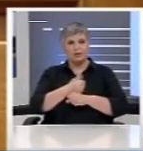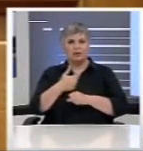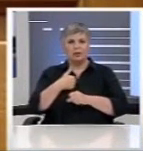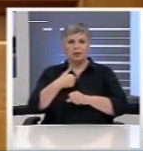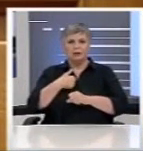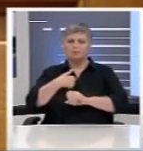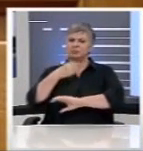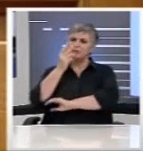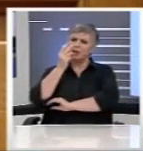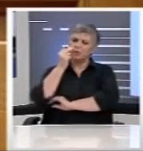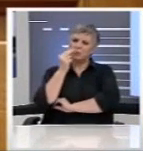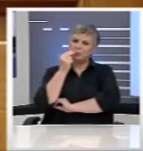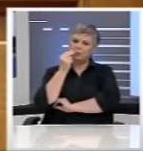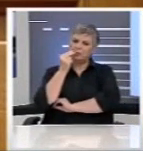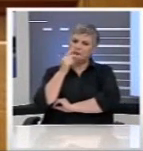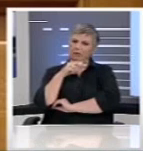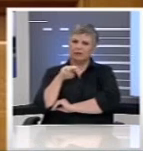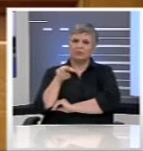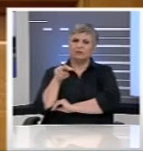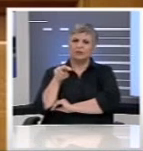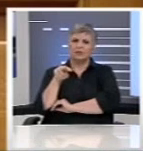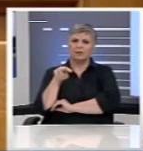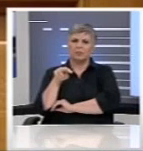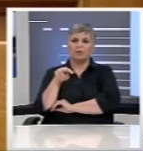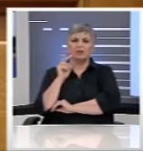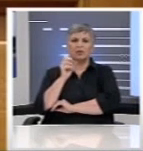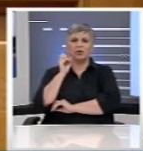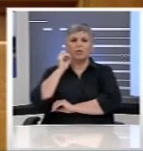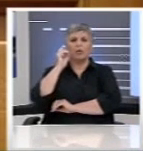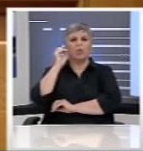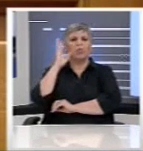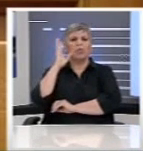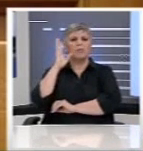να αγορεύετε, μου θυμίσατε την αγαπημένη αυτή ταινία στο ελληνικό